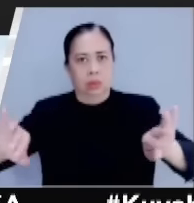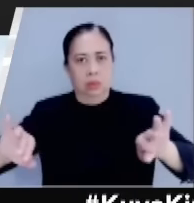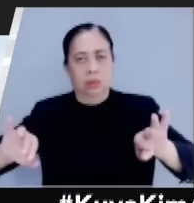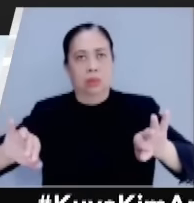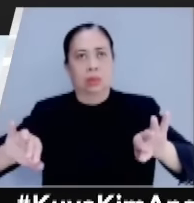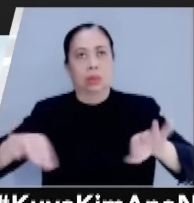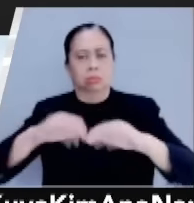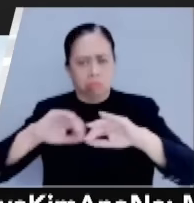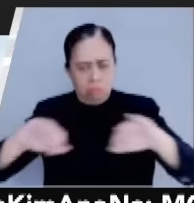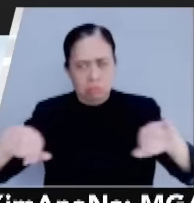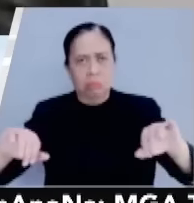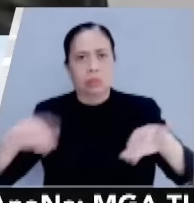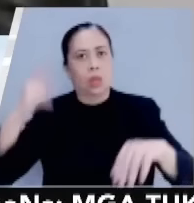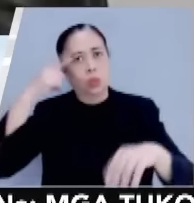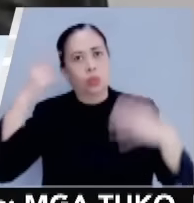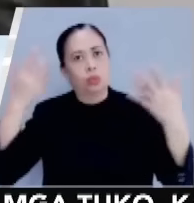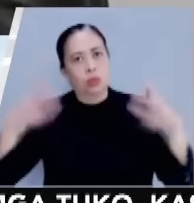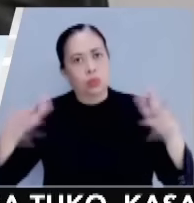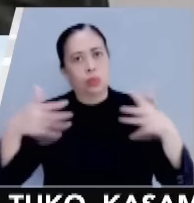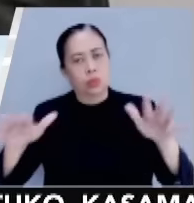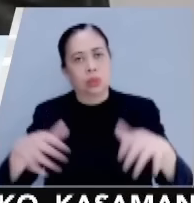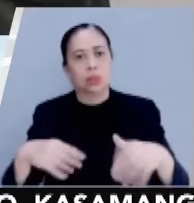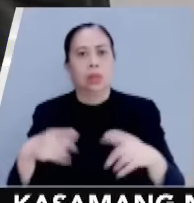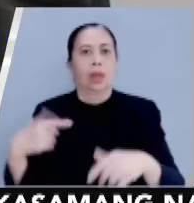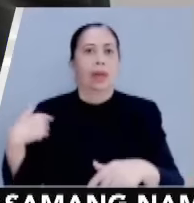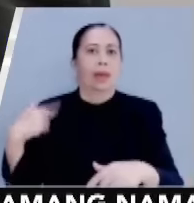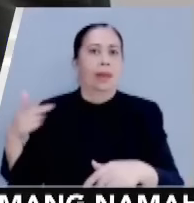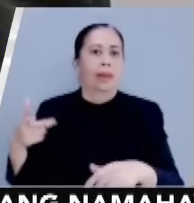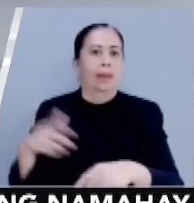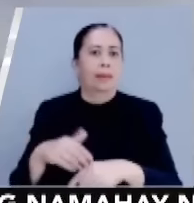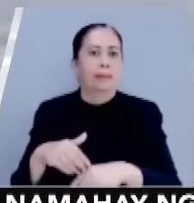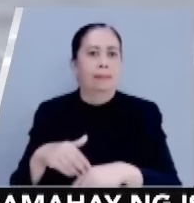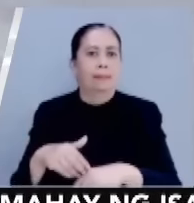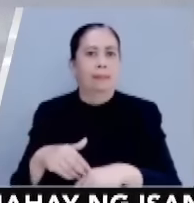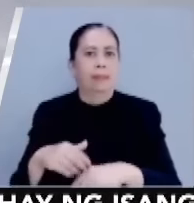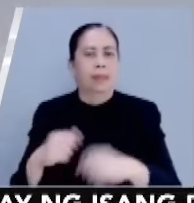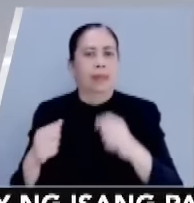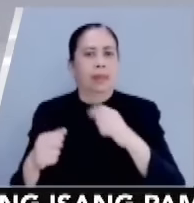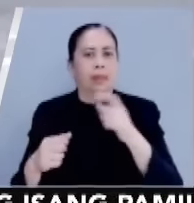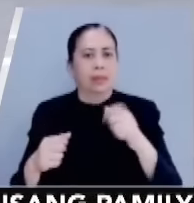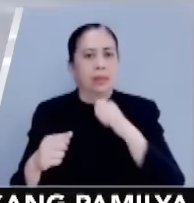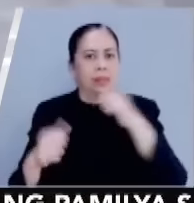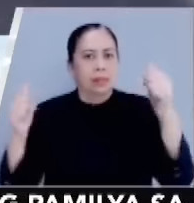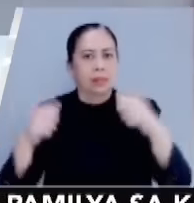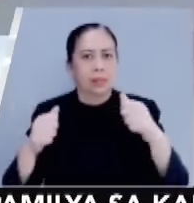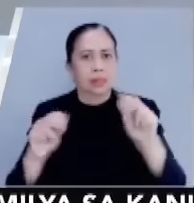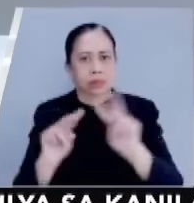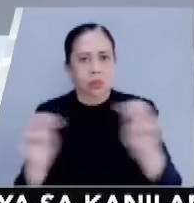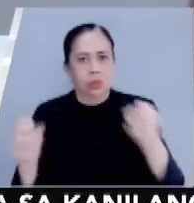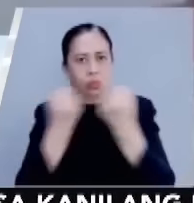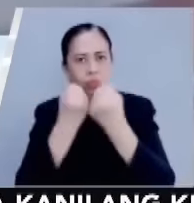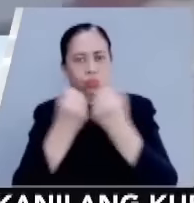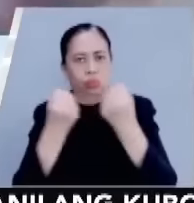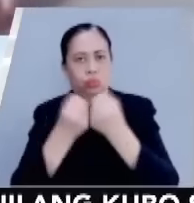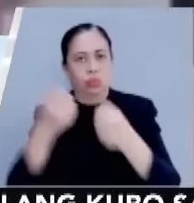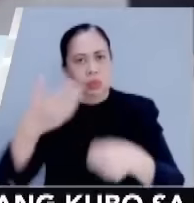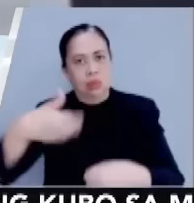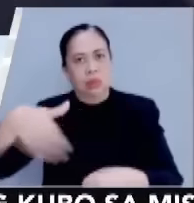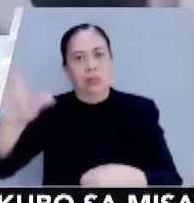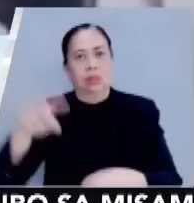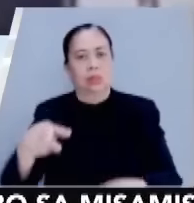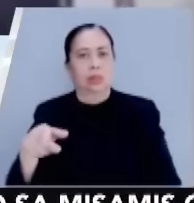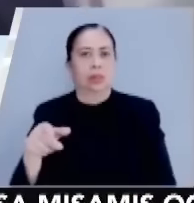naawat, akala ko tapos na. Meron silang tawag na hindi na pagkasunduan. Hamunan nga ng suntukan, naunang umalis itong